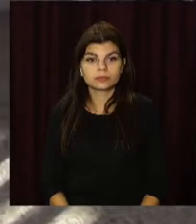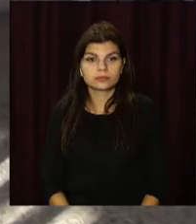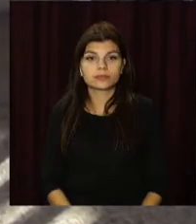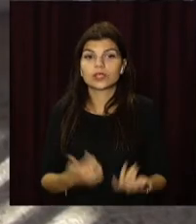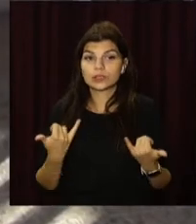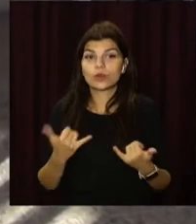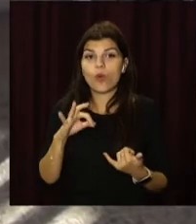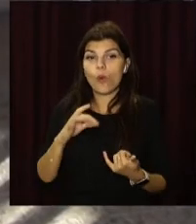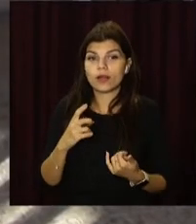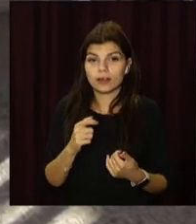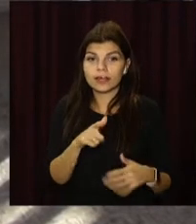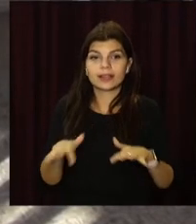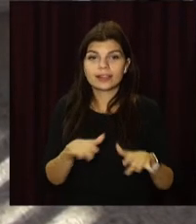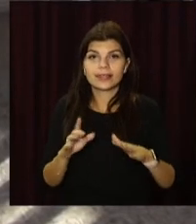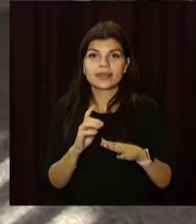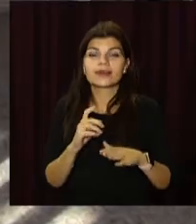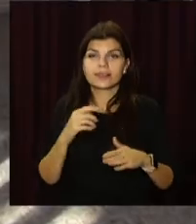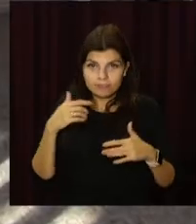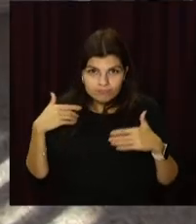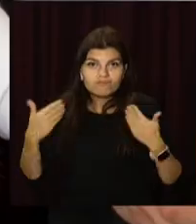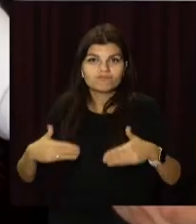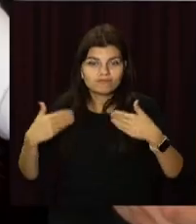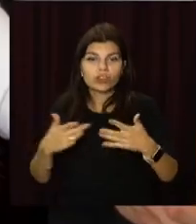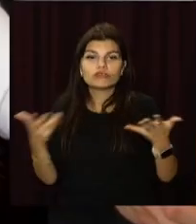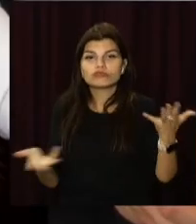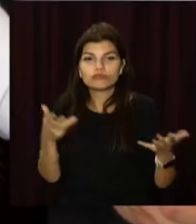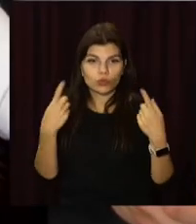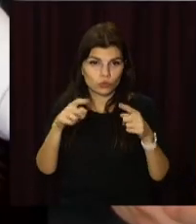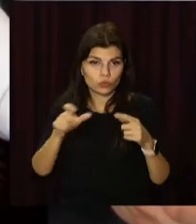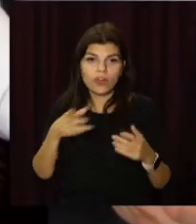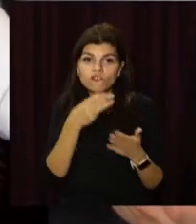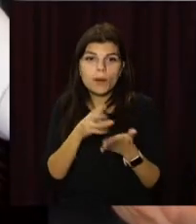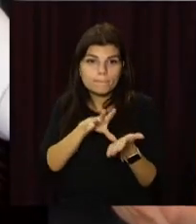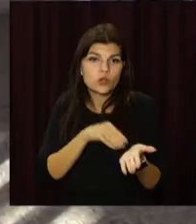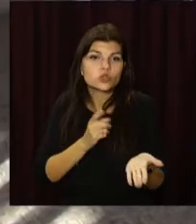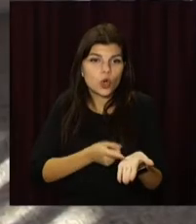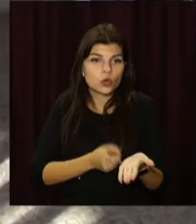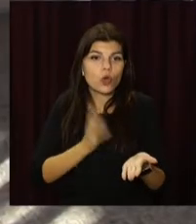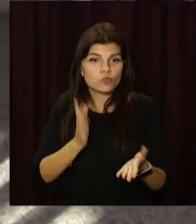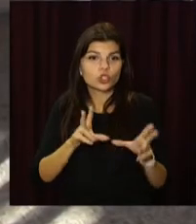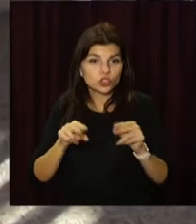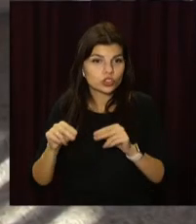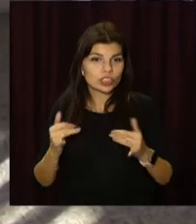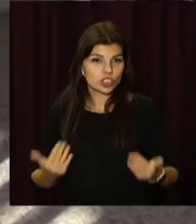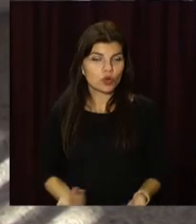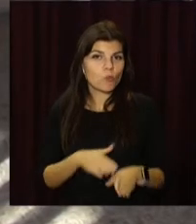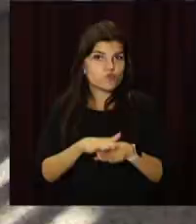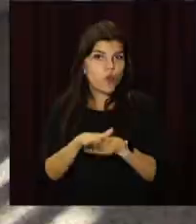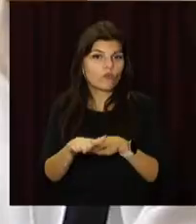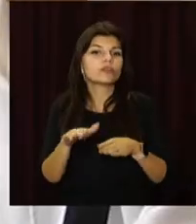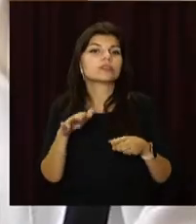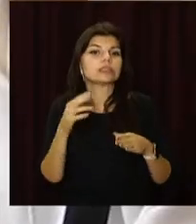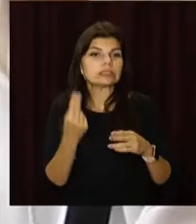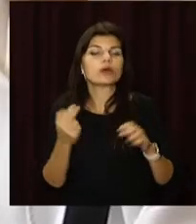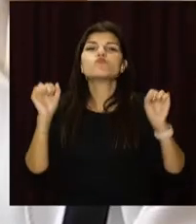Сьогодні Ольга змушує рухатись вперед не лише себе, вона мотиватор і для інших. Своїм прикладом доводить, бути щасливим та жити повноцінно